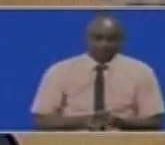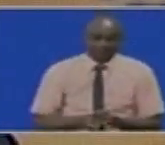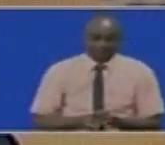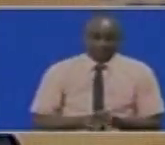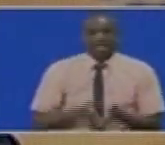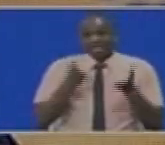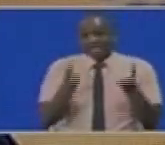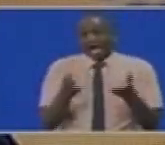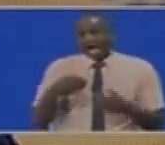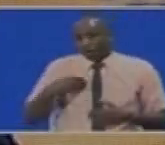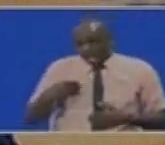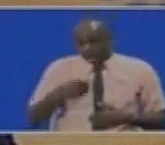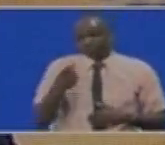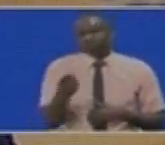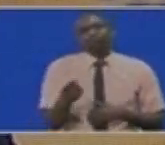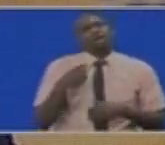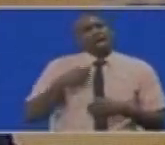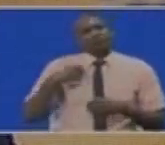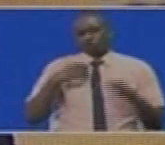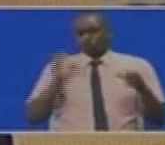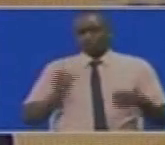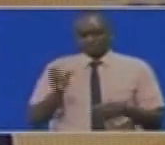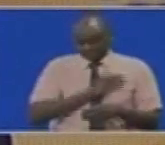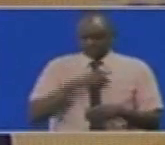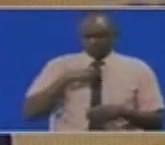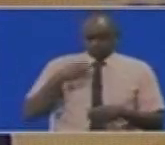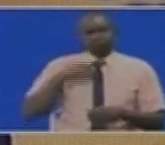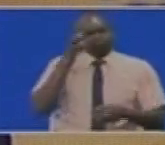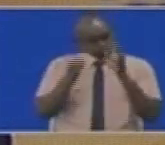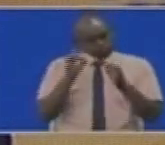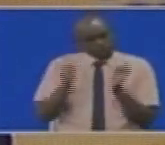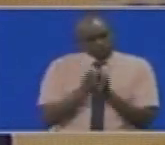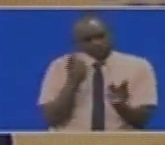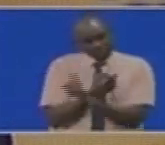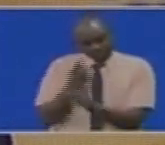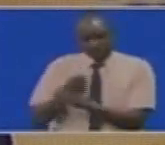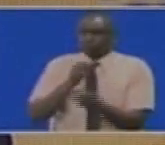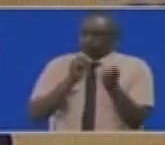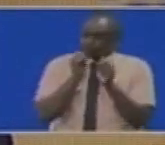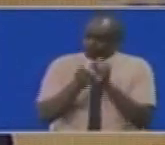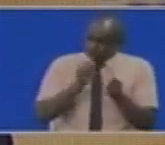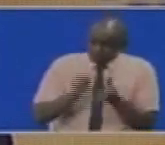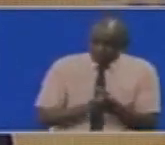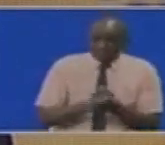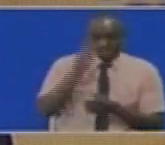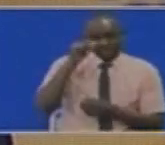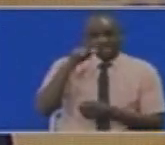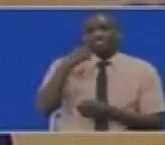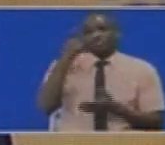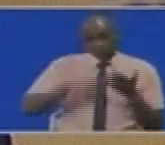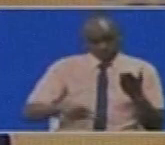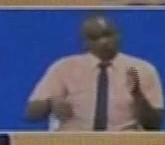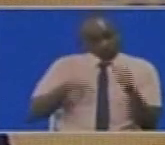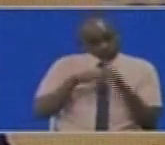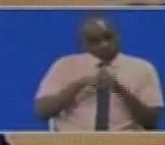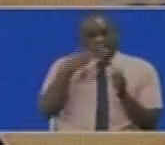Na jopo linalosimamia mizozo ya michezo limetupilia mbali kesi ambayo iliwasilishwa na wasimamizi wa ligi kuu nchini KPL dhidi ya shirikisho la soka